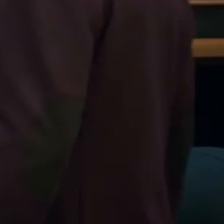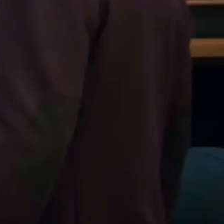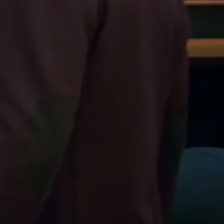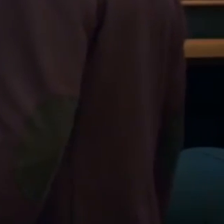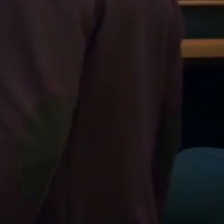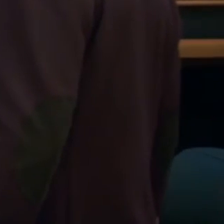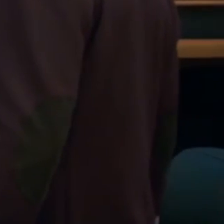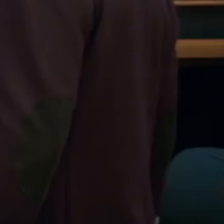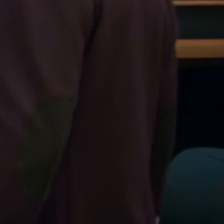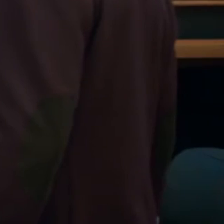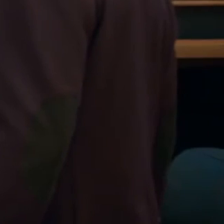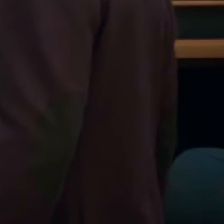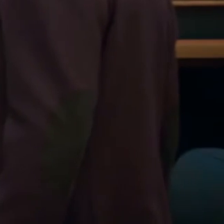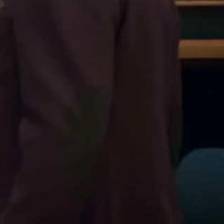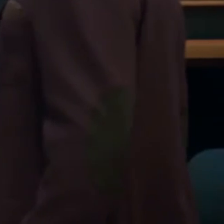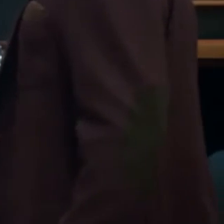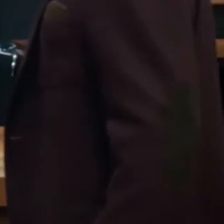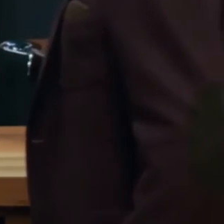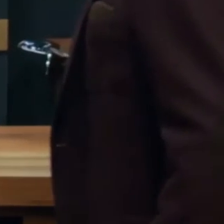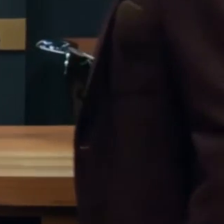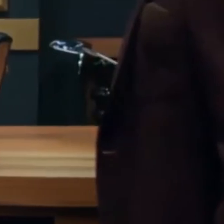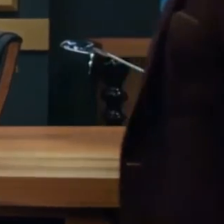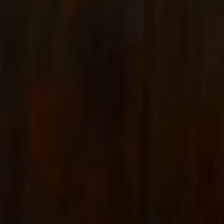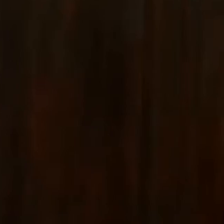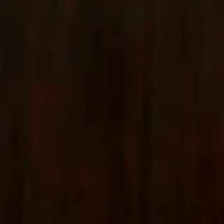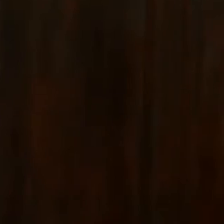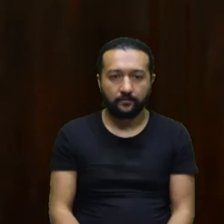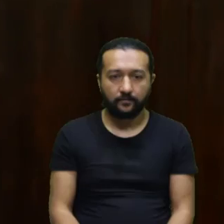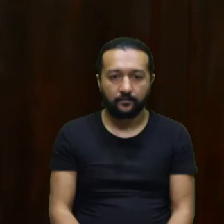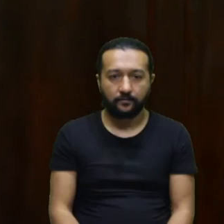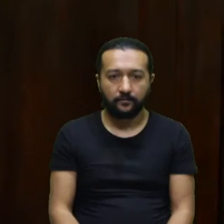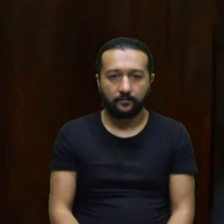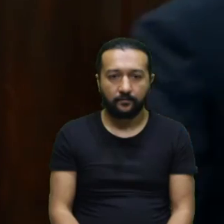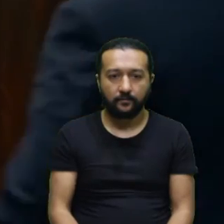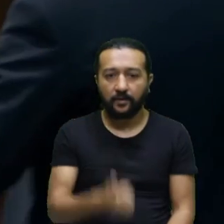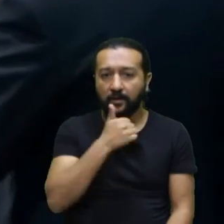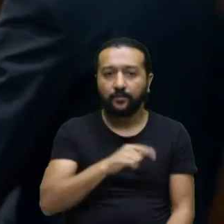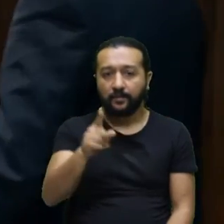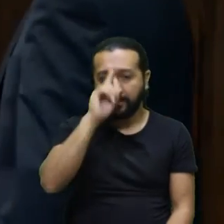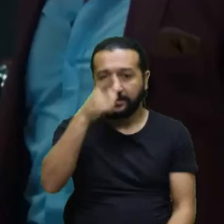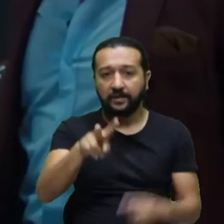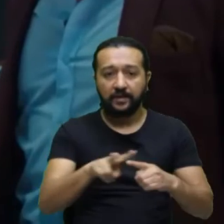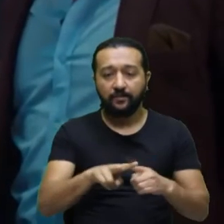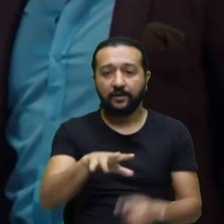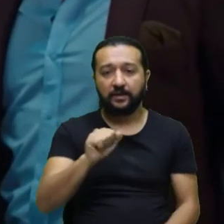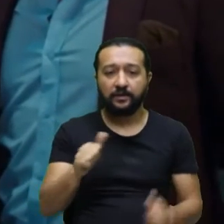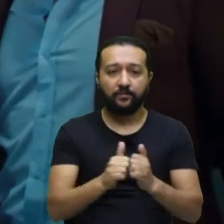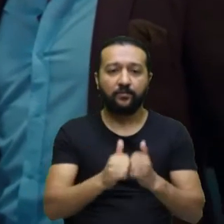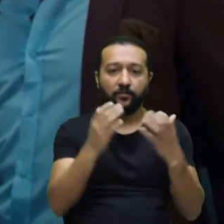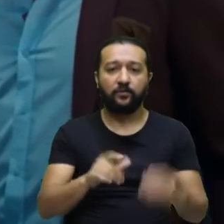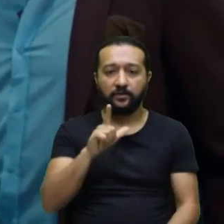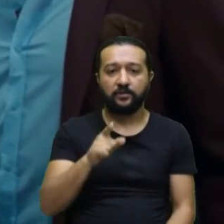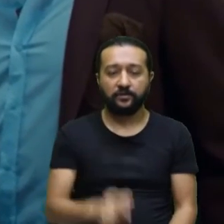aldı, giyerek geliyor. Kerim içerisi onun mahremiymiş gibi, başı önde, bedeni yana dönük. Asla abi, bakmıyor. Abi yalnız Kerim'i de yanımıza almamız